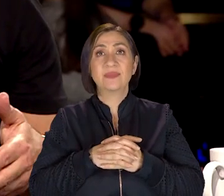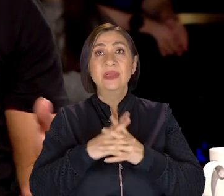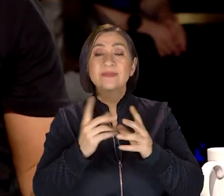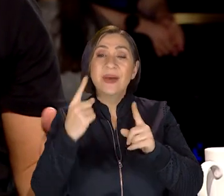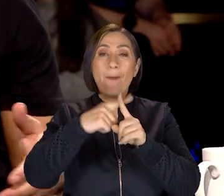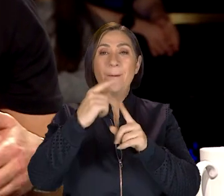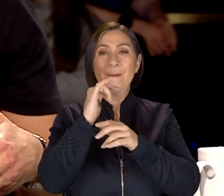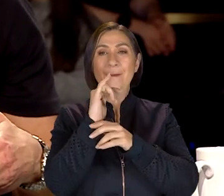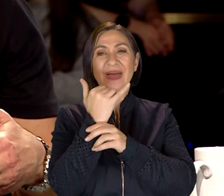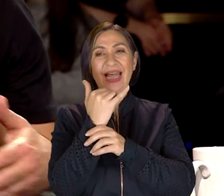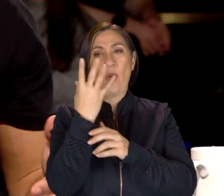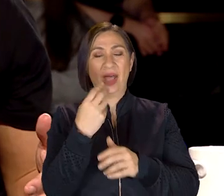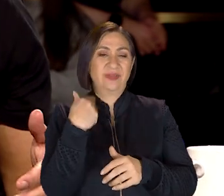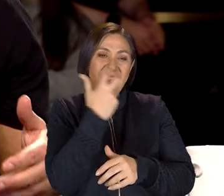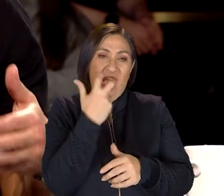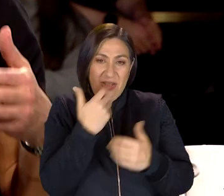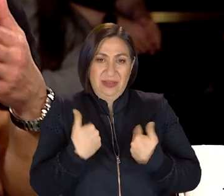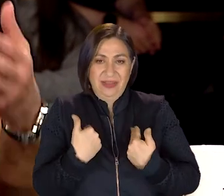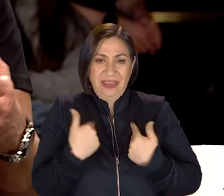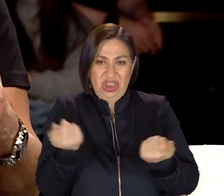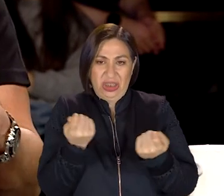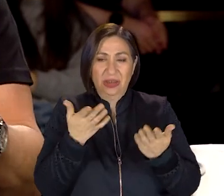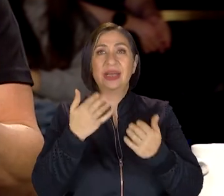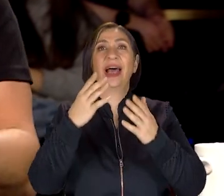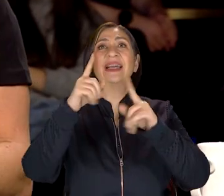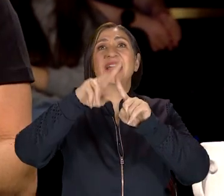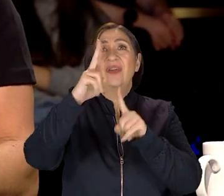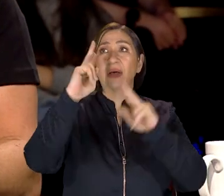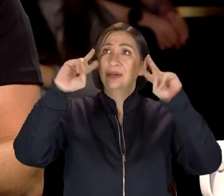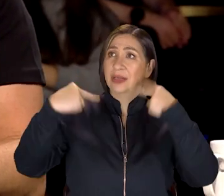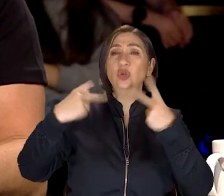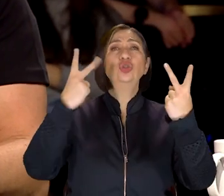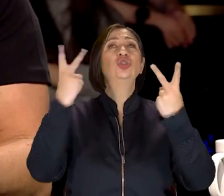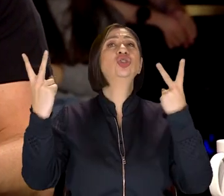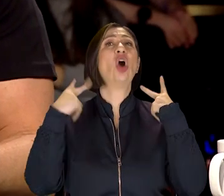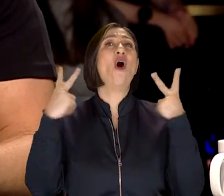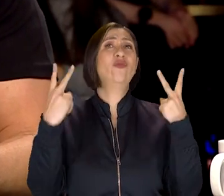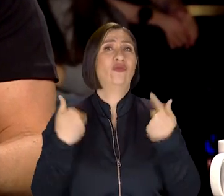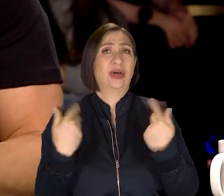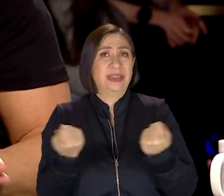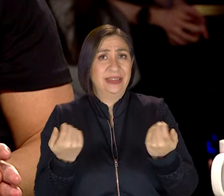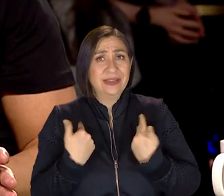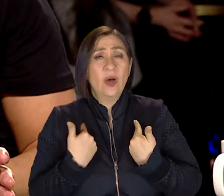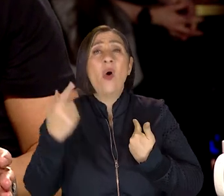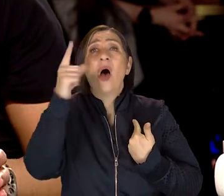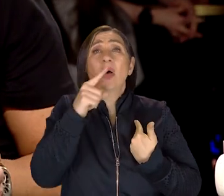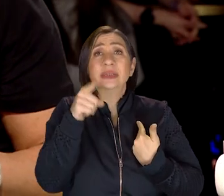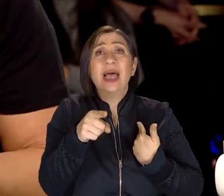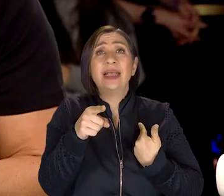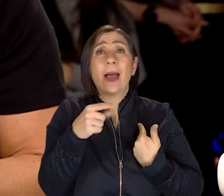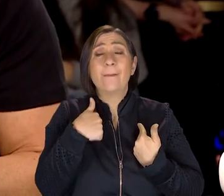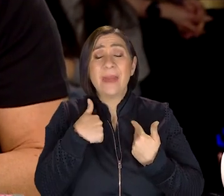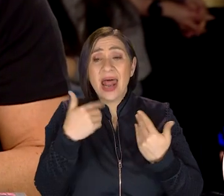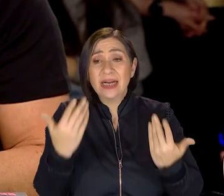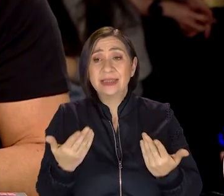hani mesleki olarak hani sahnede olduğun zaman, ekran önünde olduğun zaman, show business'in içinde olduğun zaman ben de o bir de artık